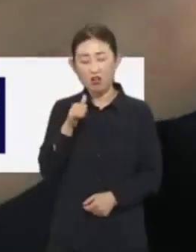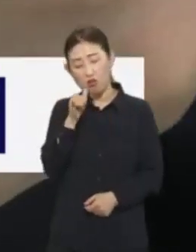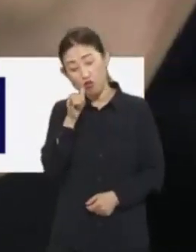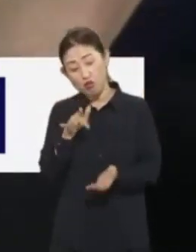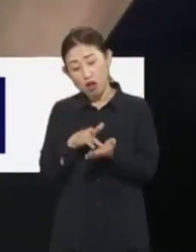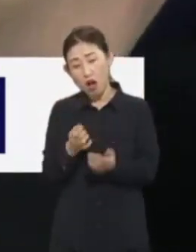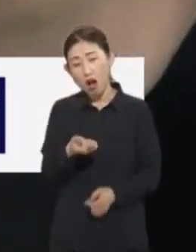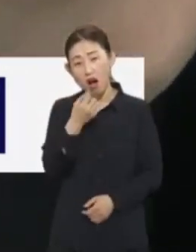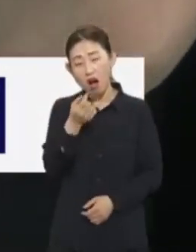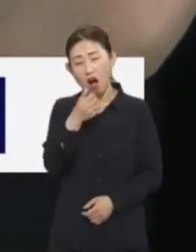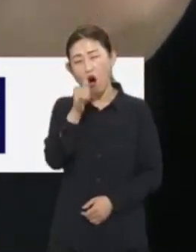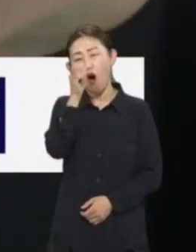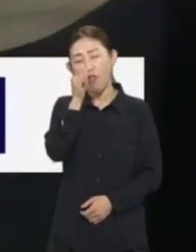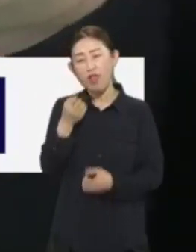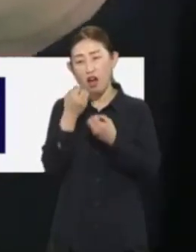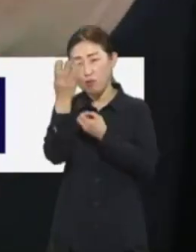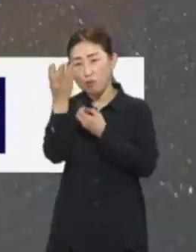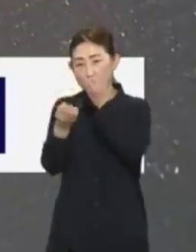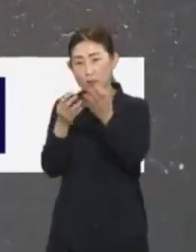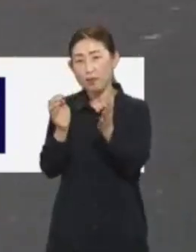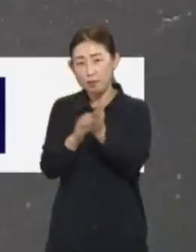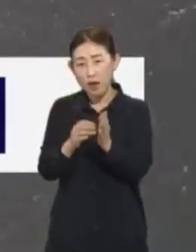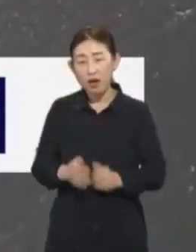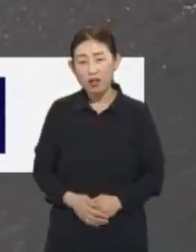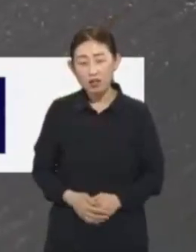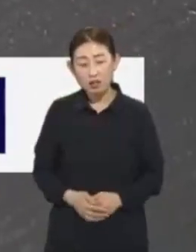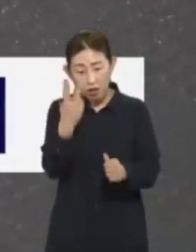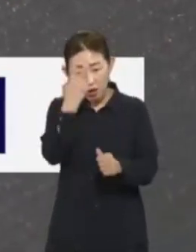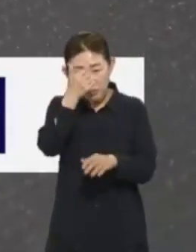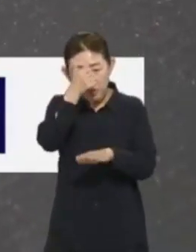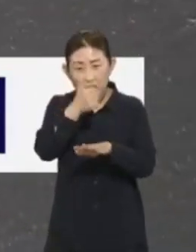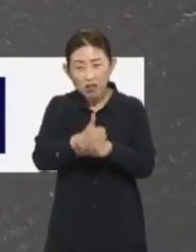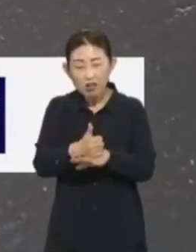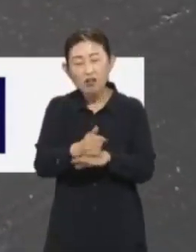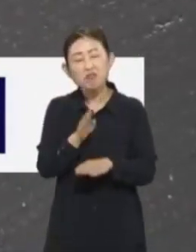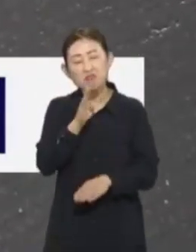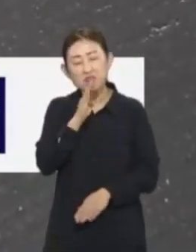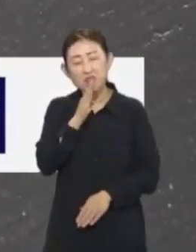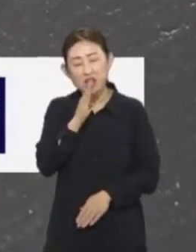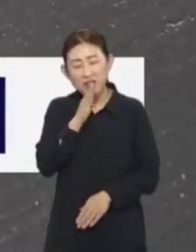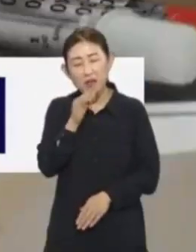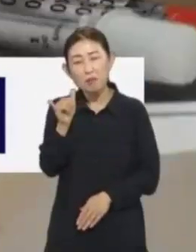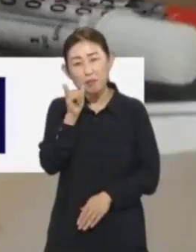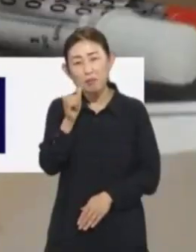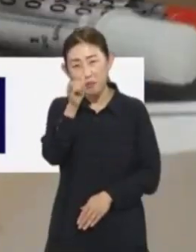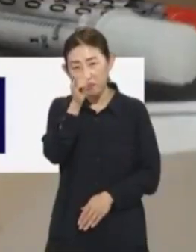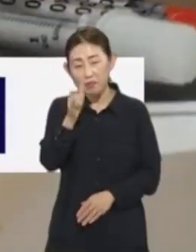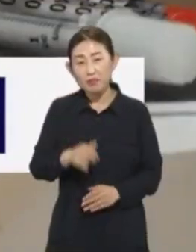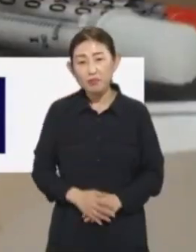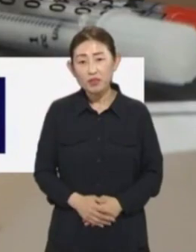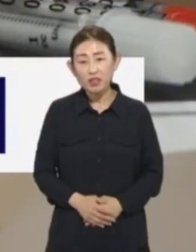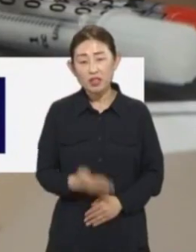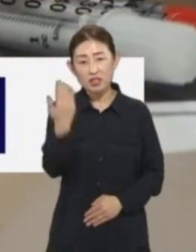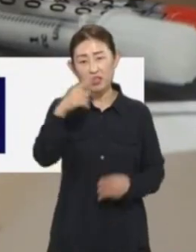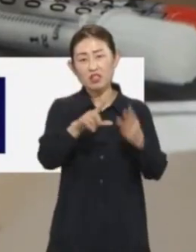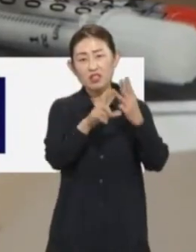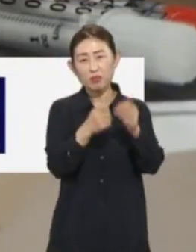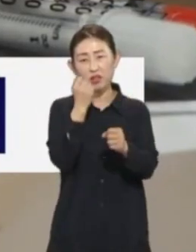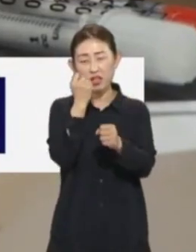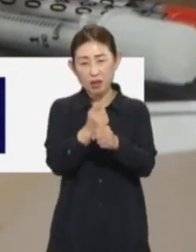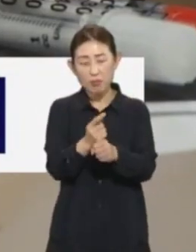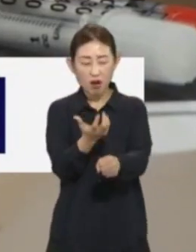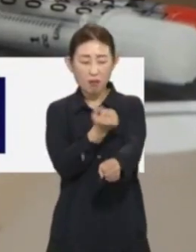자신이 엑스터시를 투약했다고 자백했고 간이 검사 결과 마약 양성 반응이 나왔습니다. A씨는 지난 3월에도